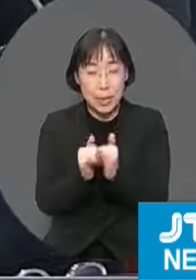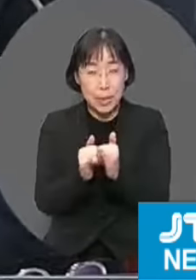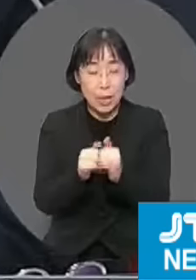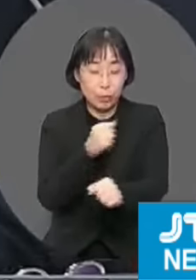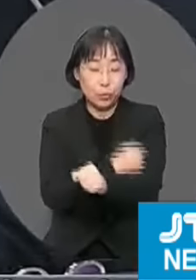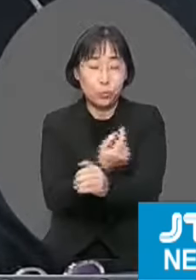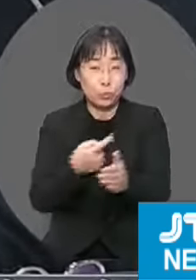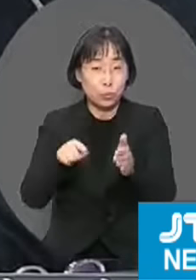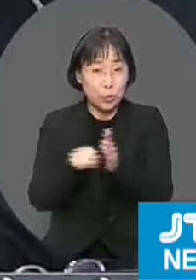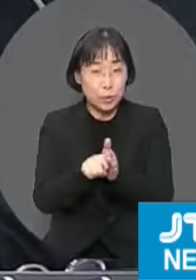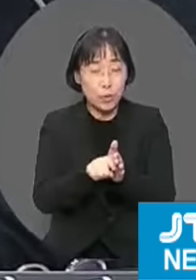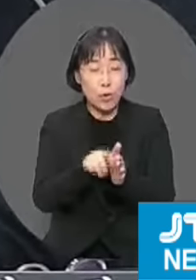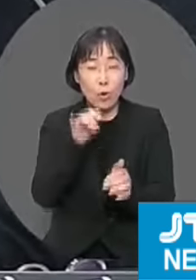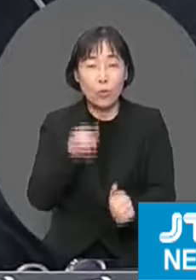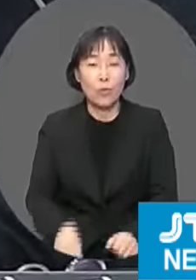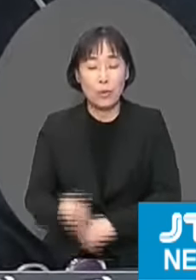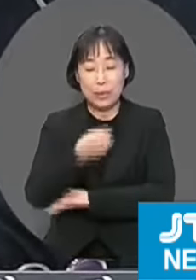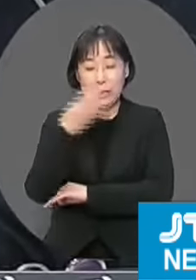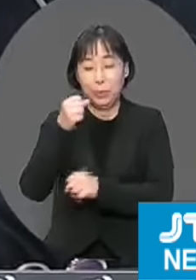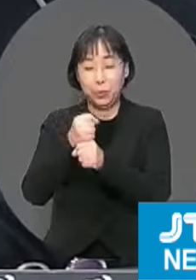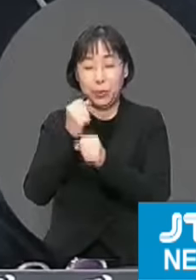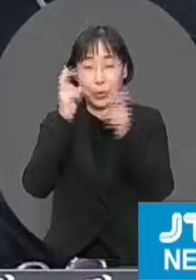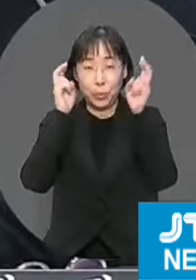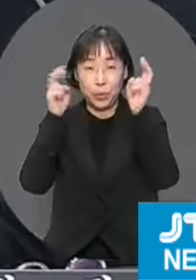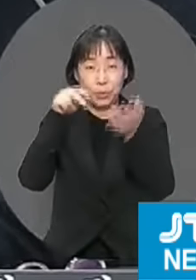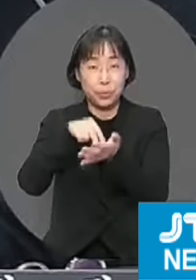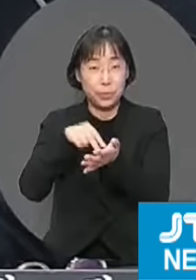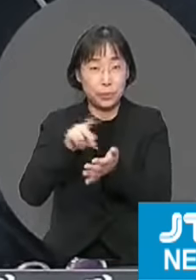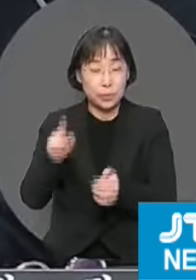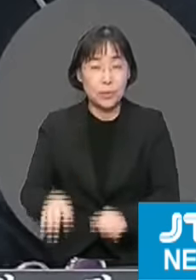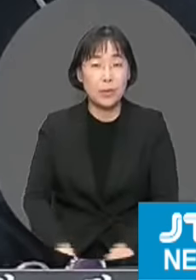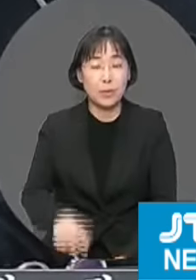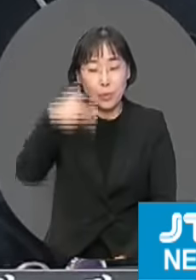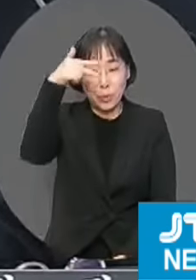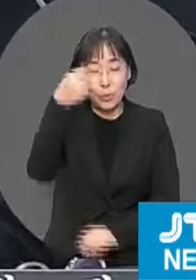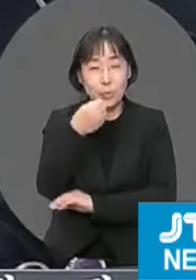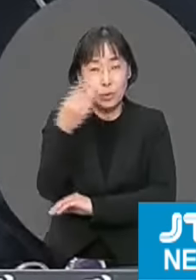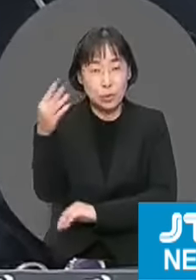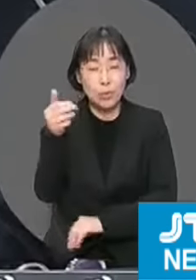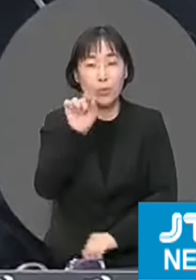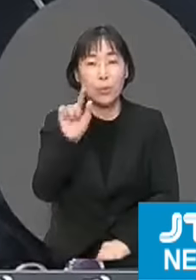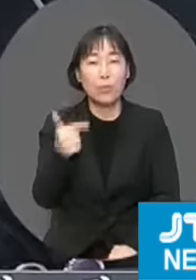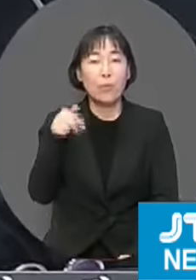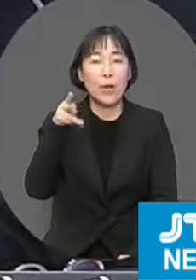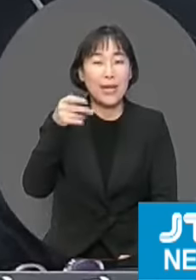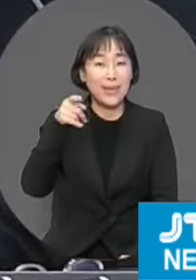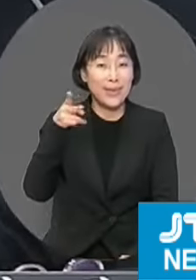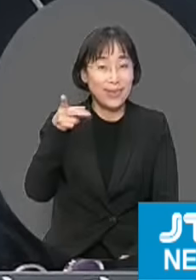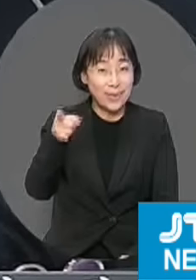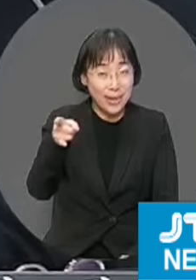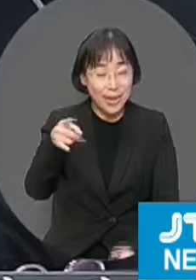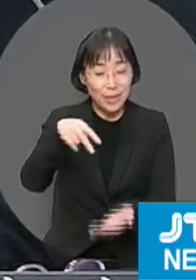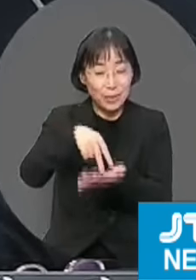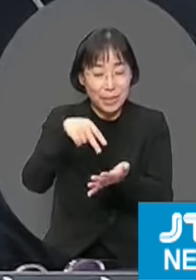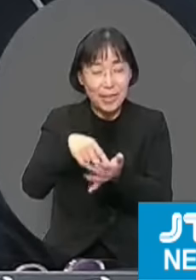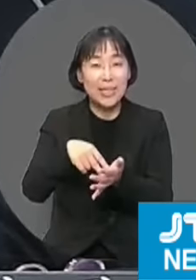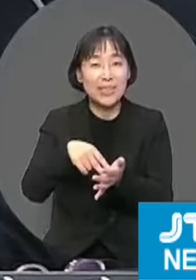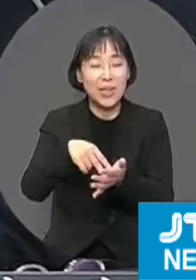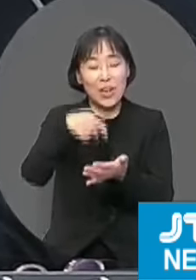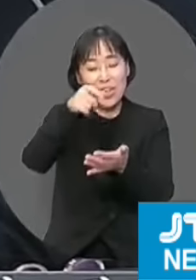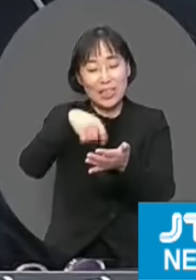합니다. 예를 들어 신문을 만드는 업체들 같은 경우에는 조선일보나 한겨레신문 이런 데 보면 명조체, 무슨 뭐 결체 이렇게 다